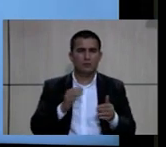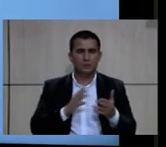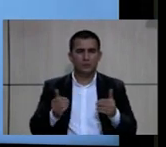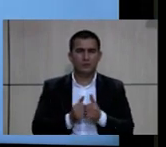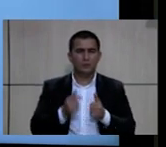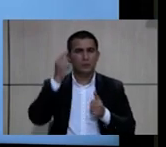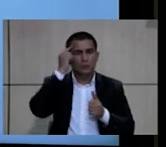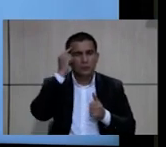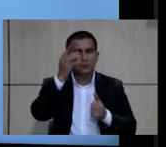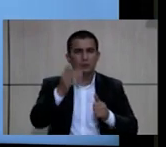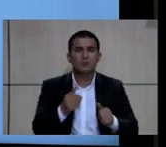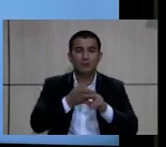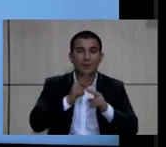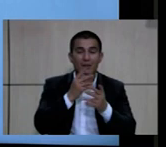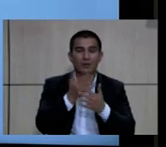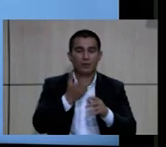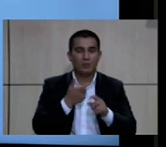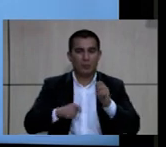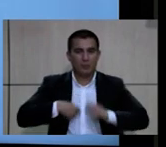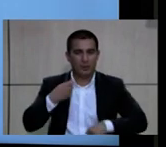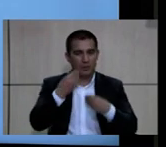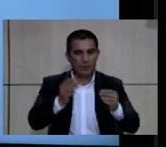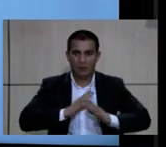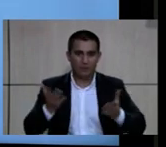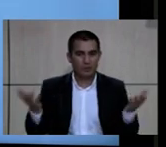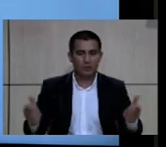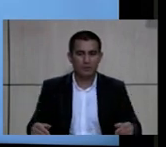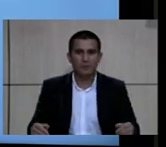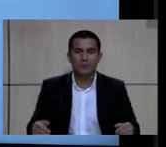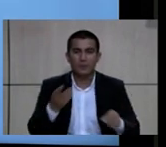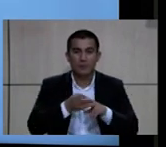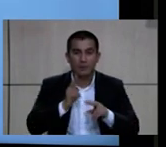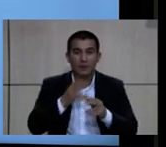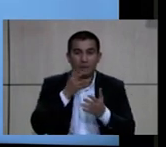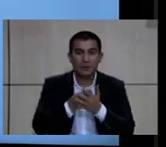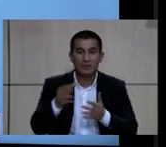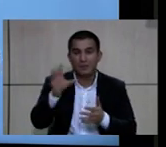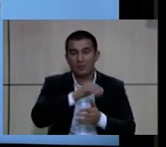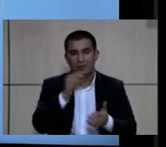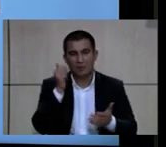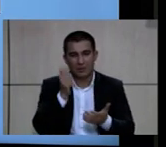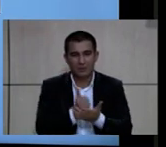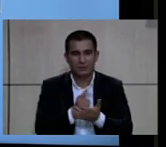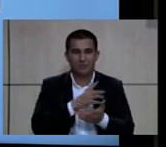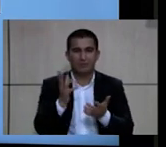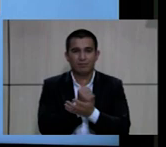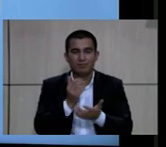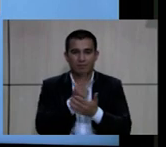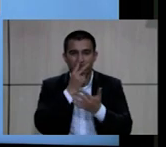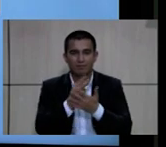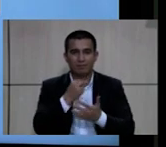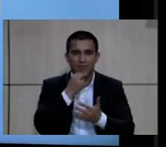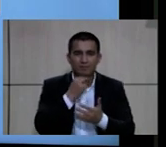ko'ringchi. Bejizga 10% berilgani yo'q. Diqqat qiling. To'g'ri burchakli uchburchak